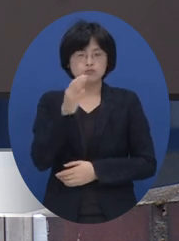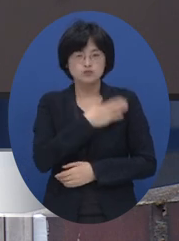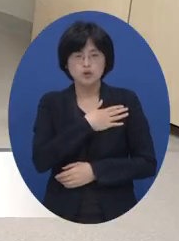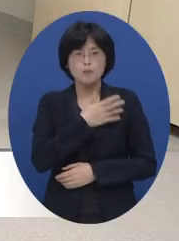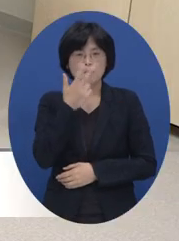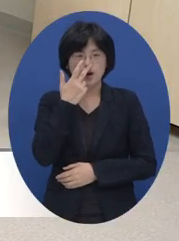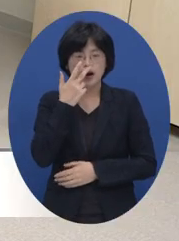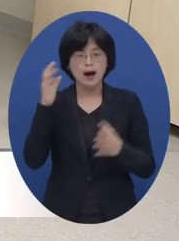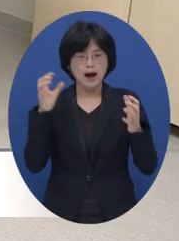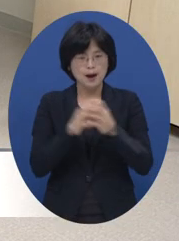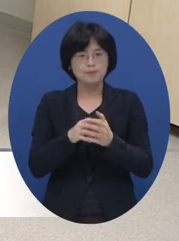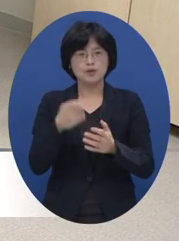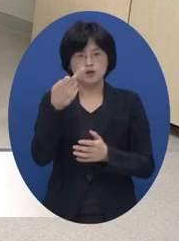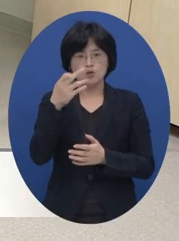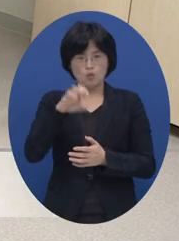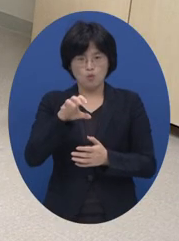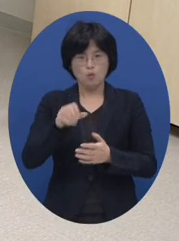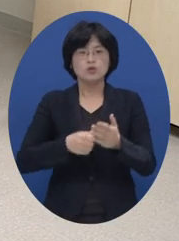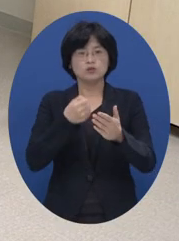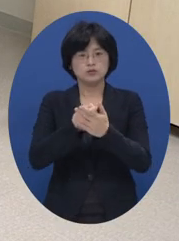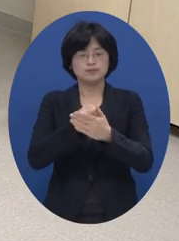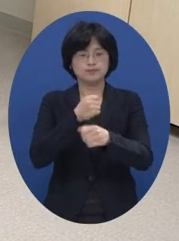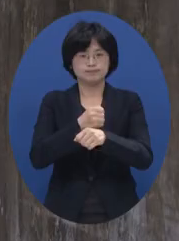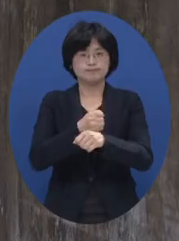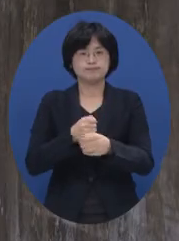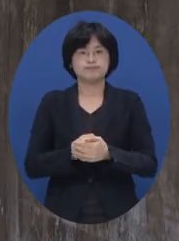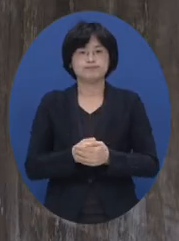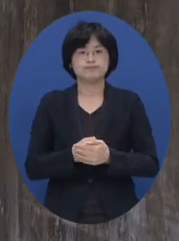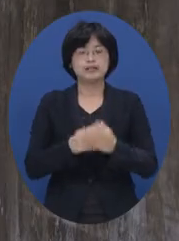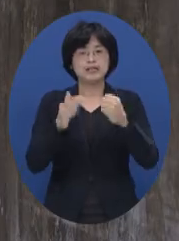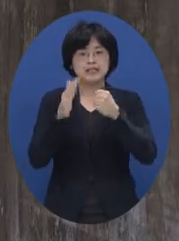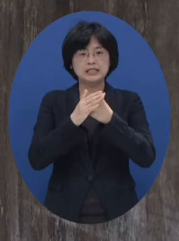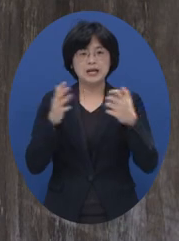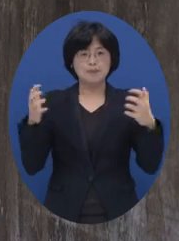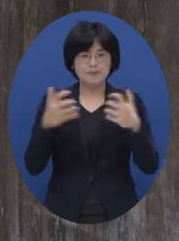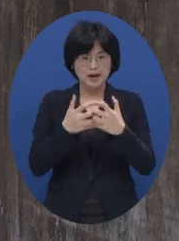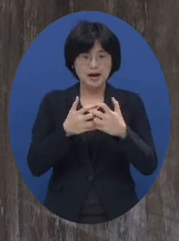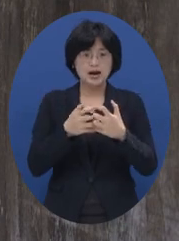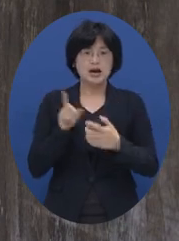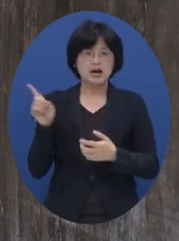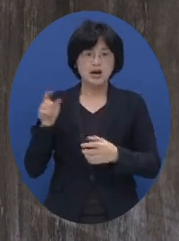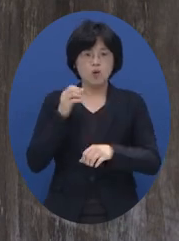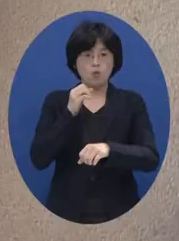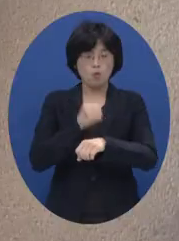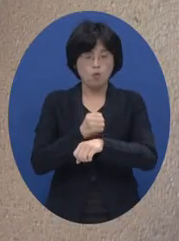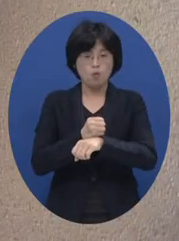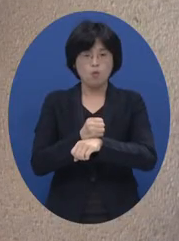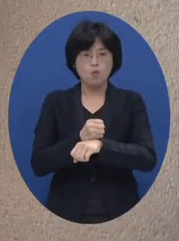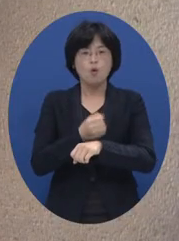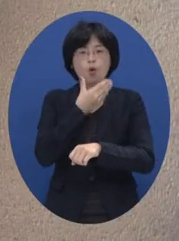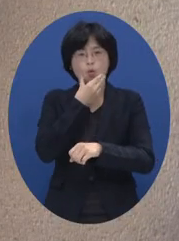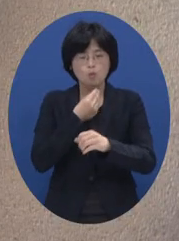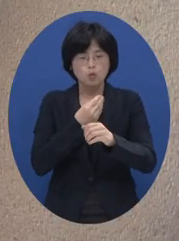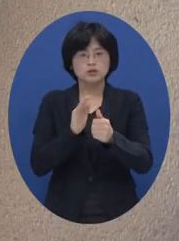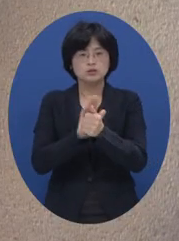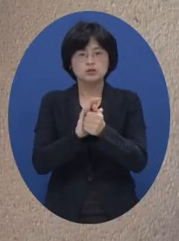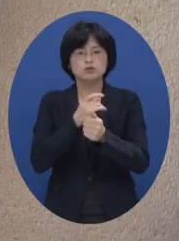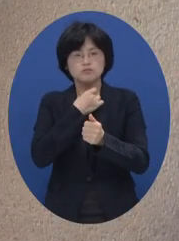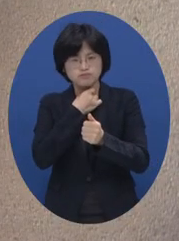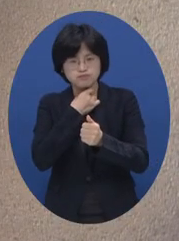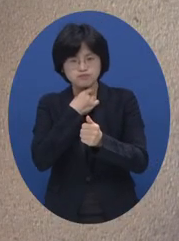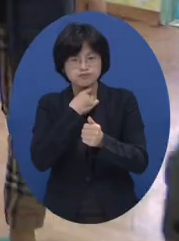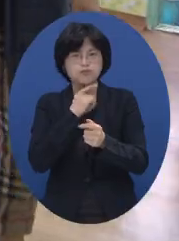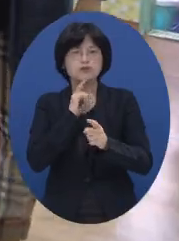등 12개소가 선정됐습니다. 단독주택이 밀집한 주거 취약 지역으로 복지 수요가 많을 것으로 예상되는